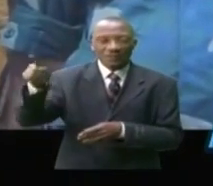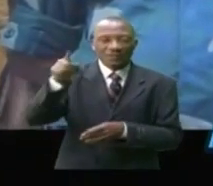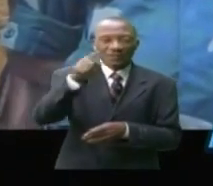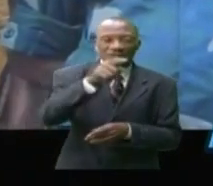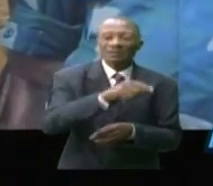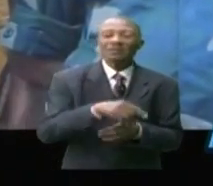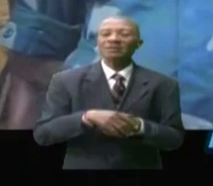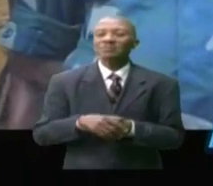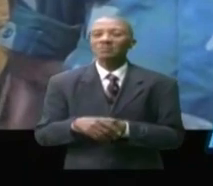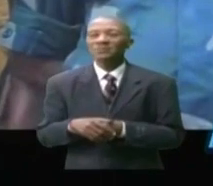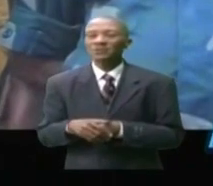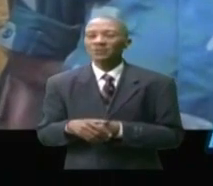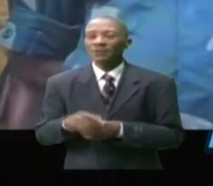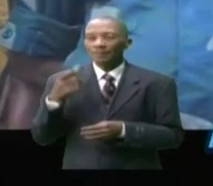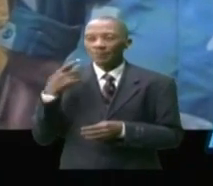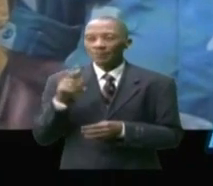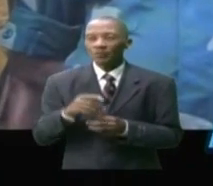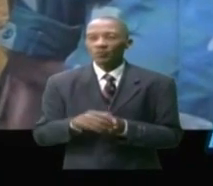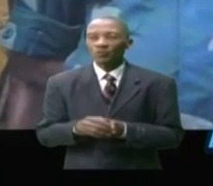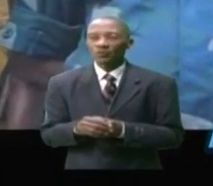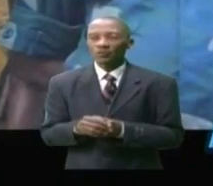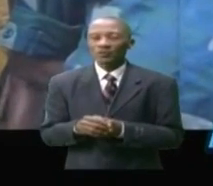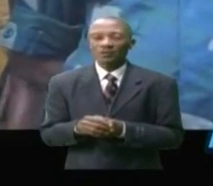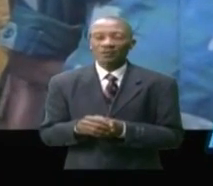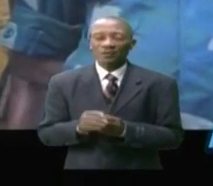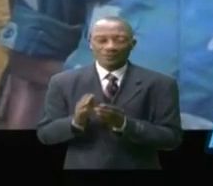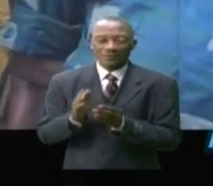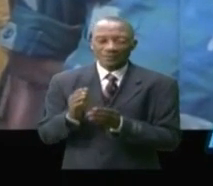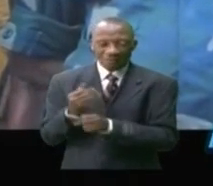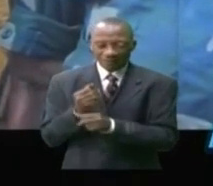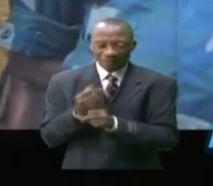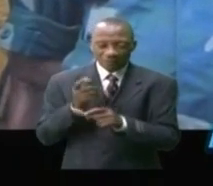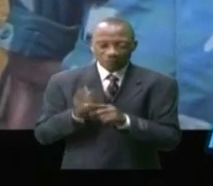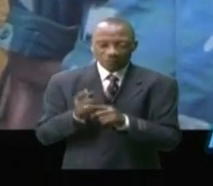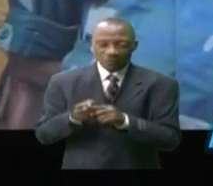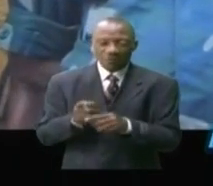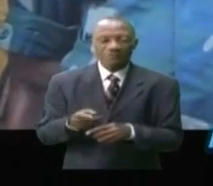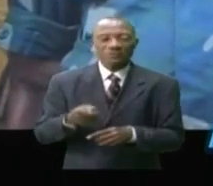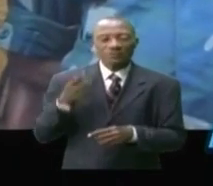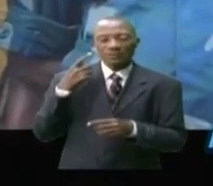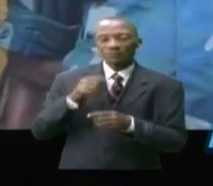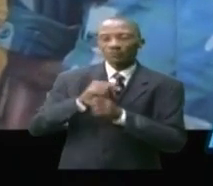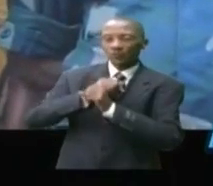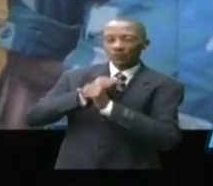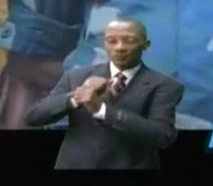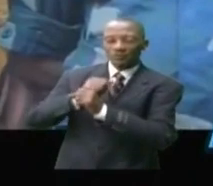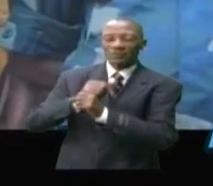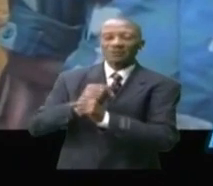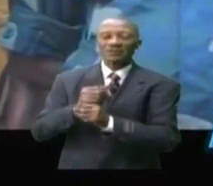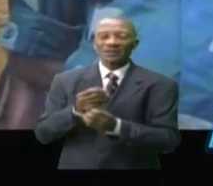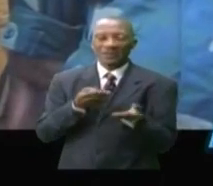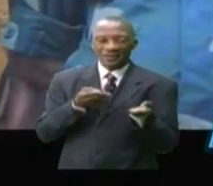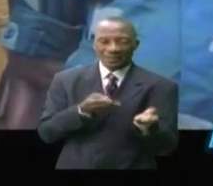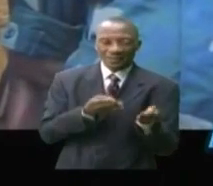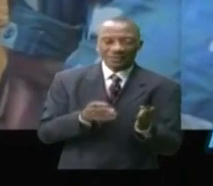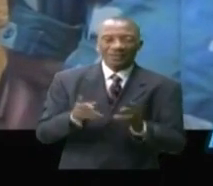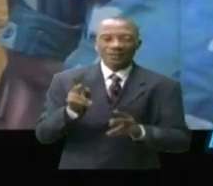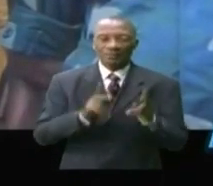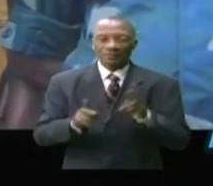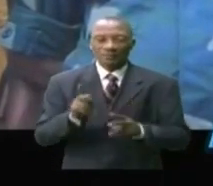tracasseries contre la population à travers les barrières érigées sur les